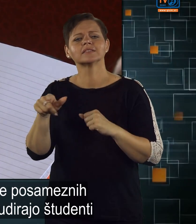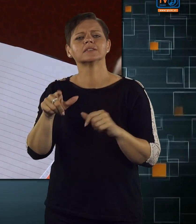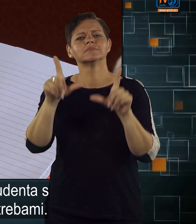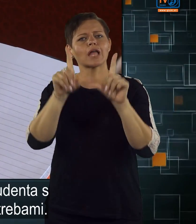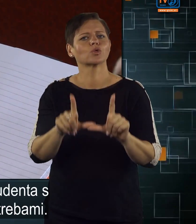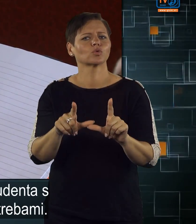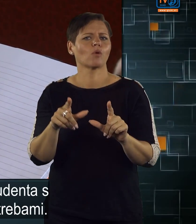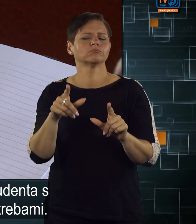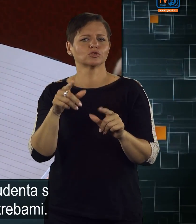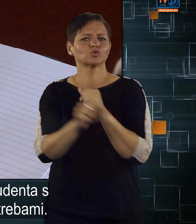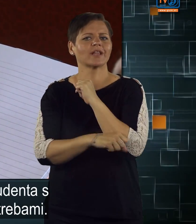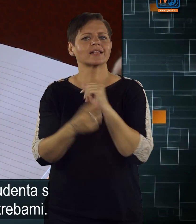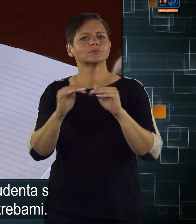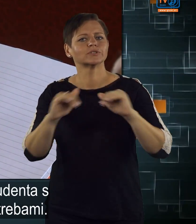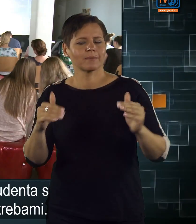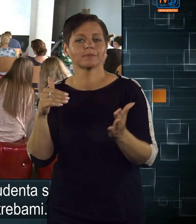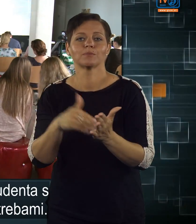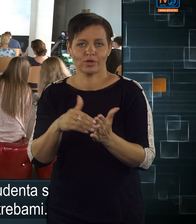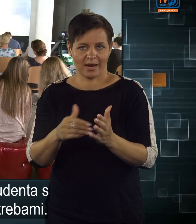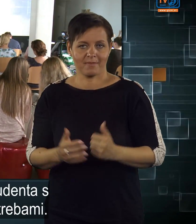s posebnimi potrebami.